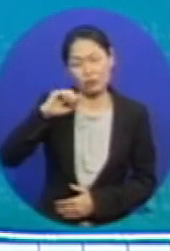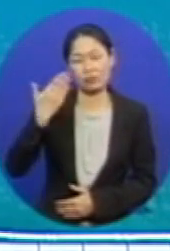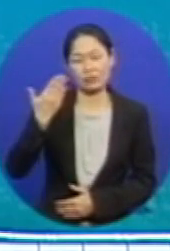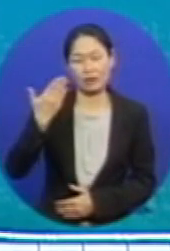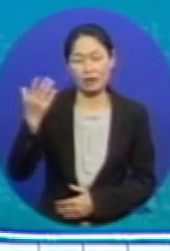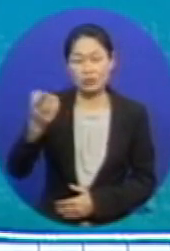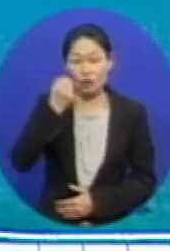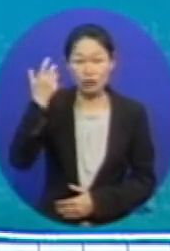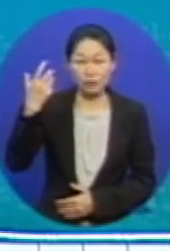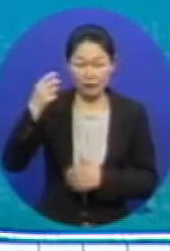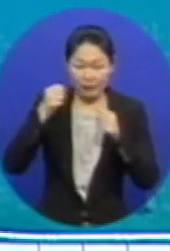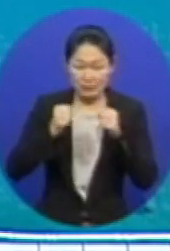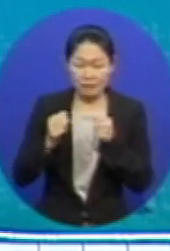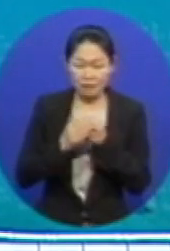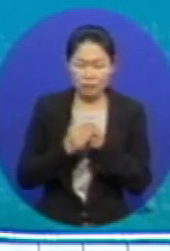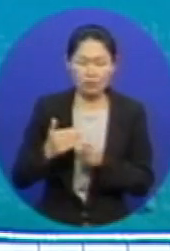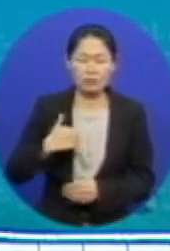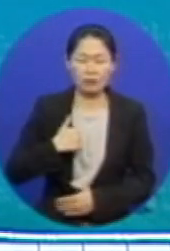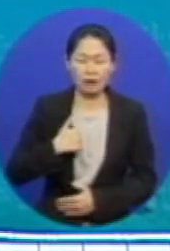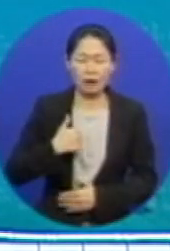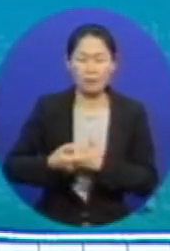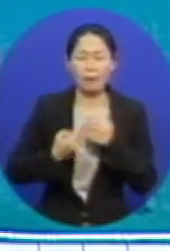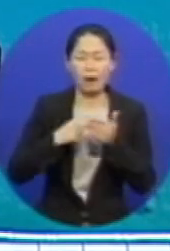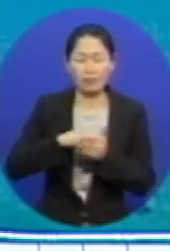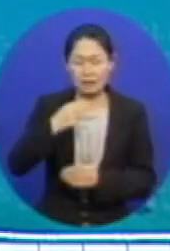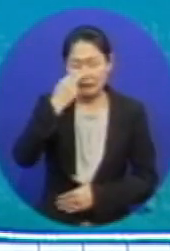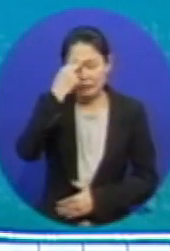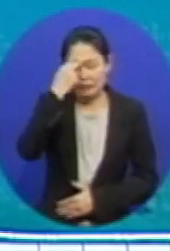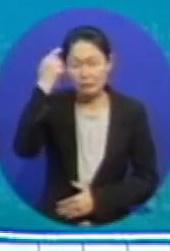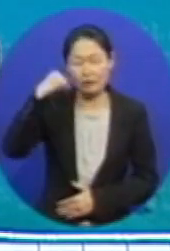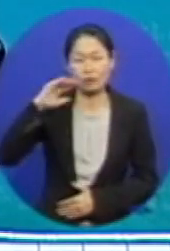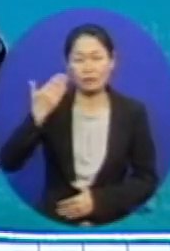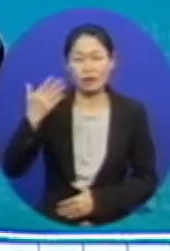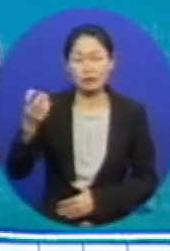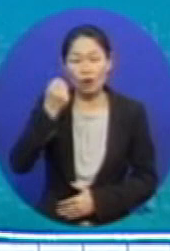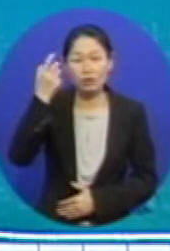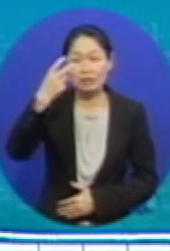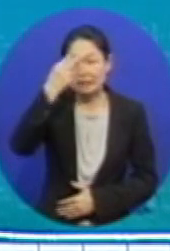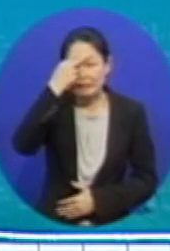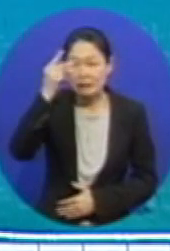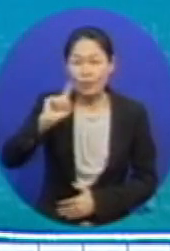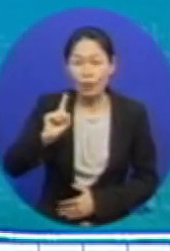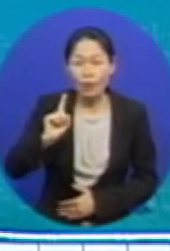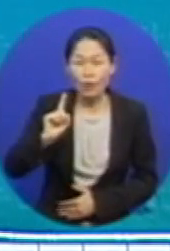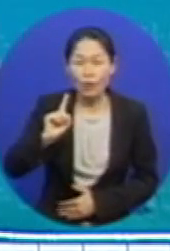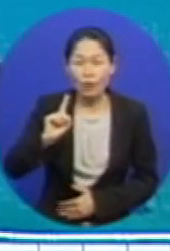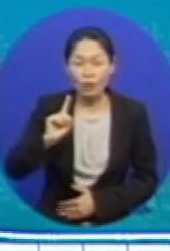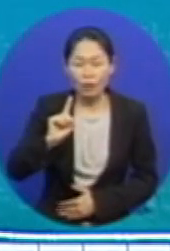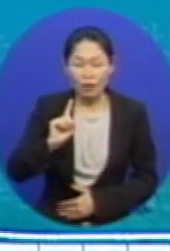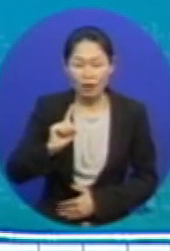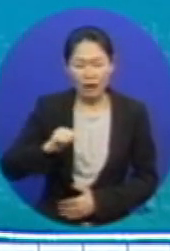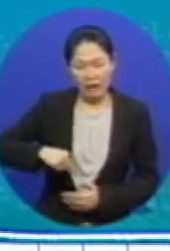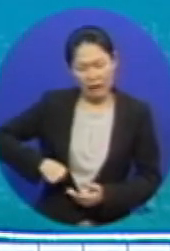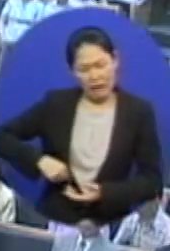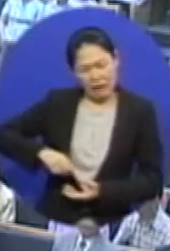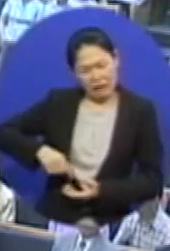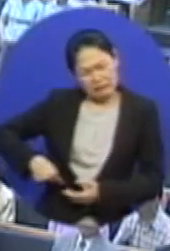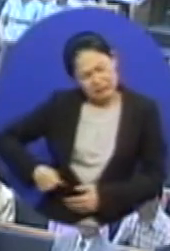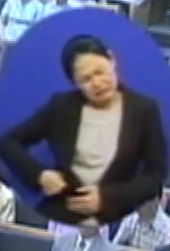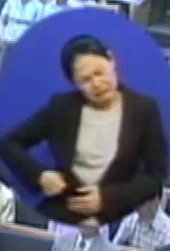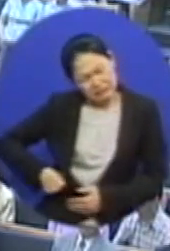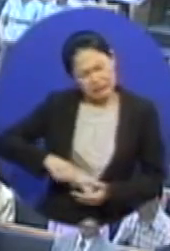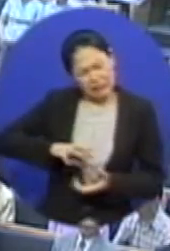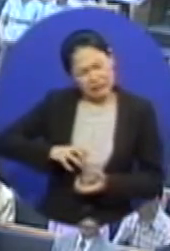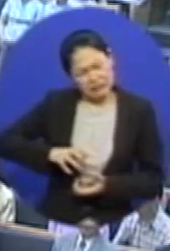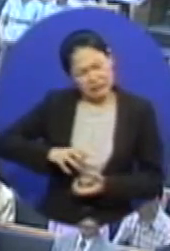성령님이 계시니까 근심을 느끼는 거죠 이 성령의 근심은 양심의 가책과 달라요